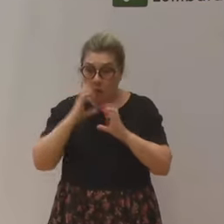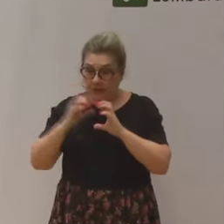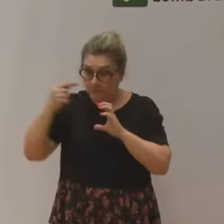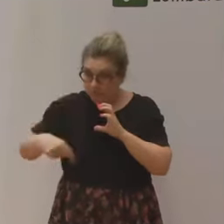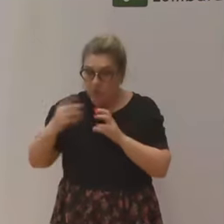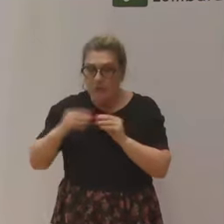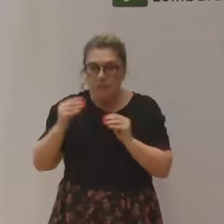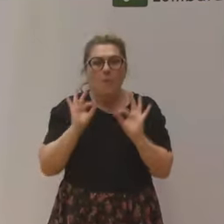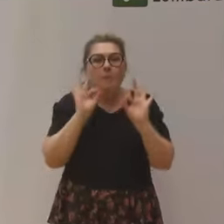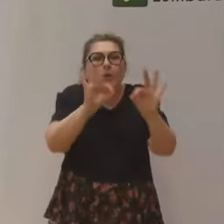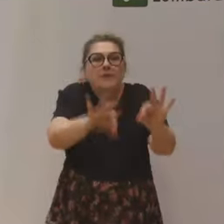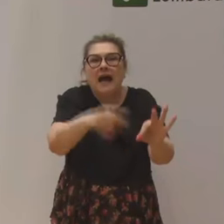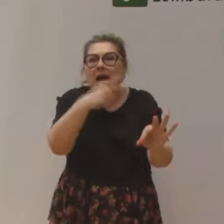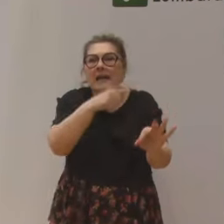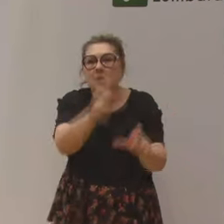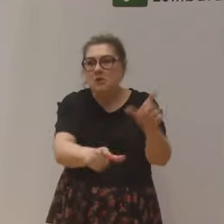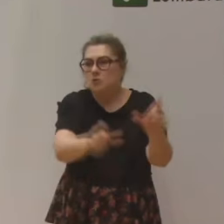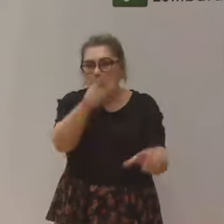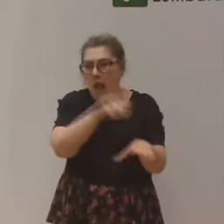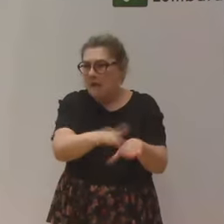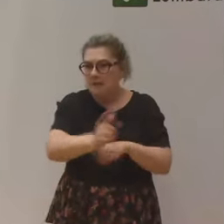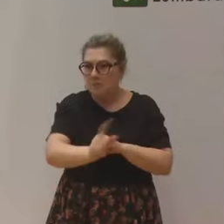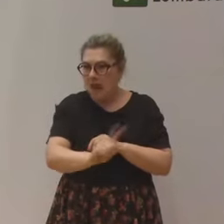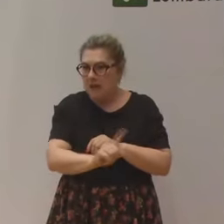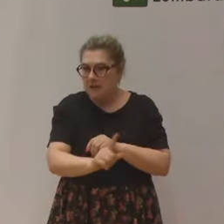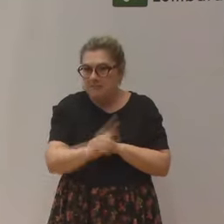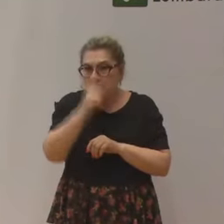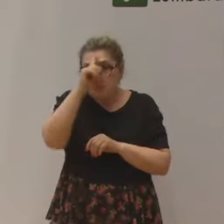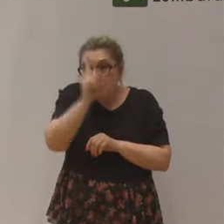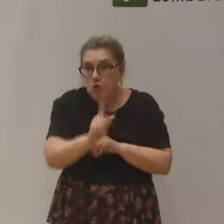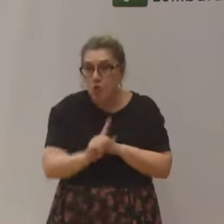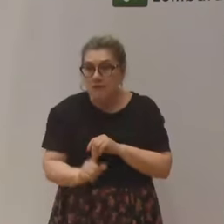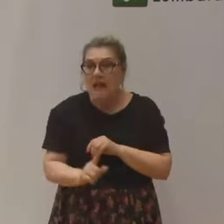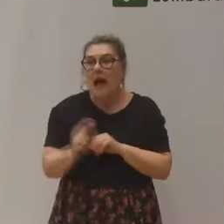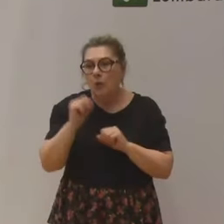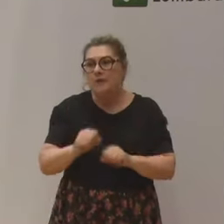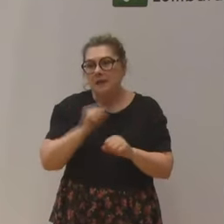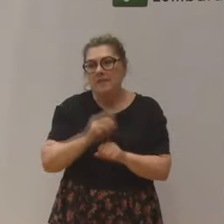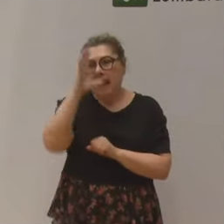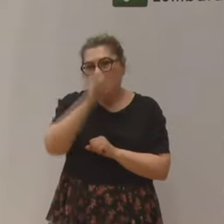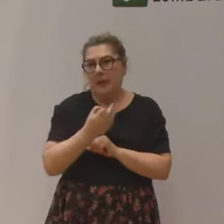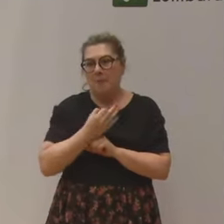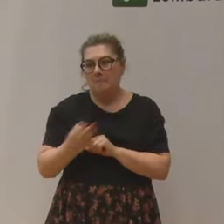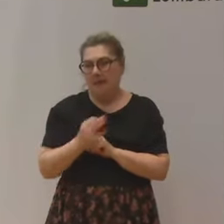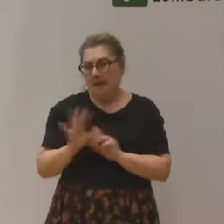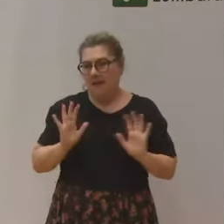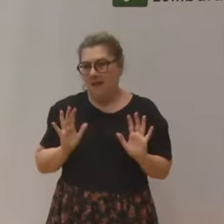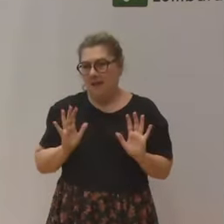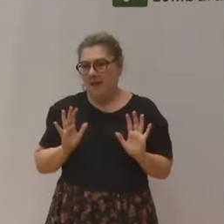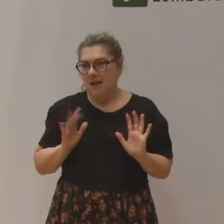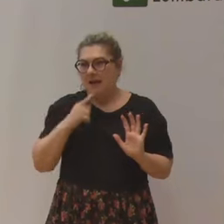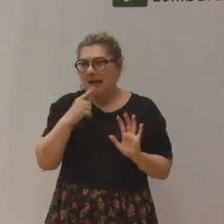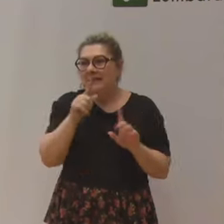coloro i quali questa comunicazione, diciamo, in qualche modo non la